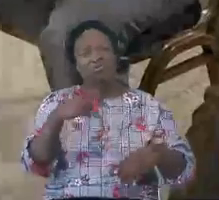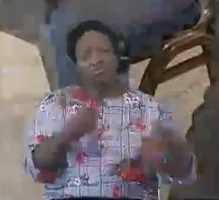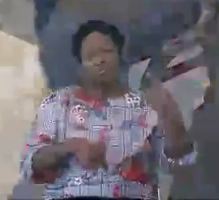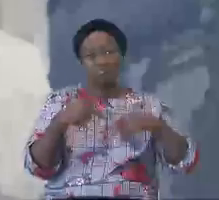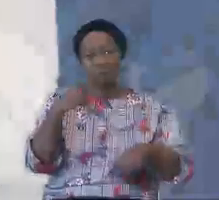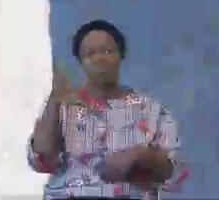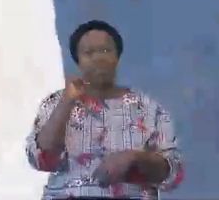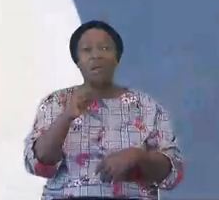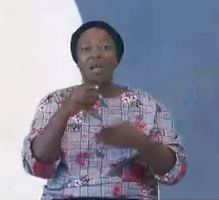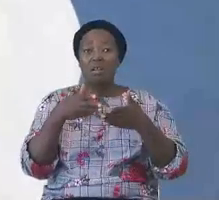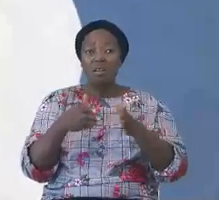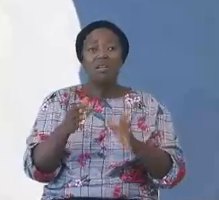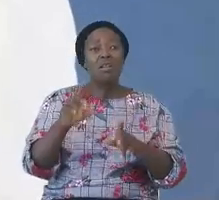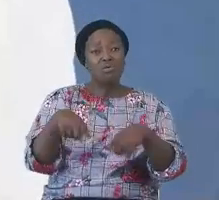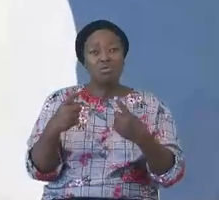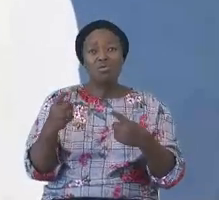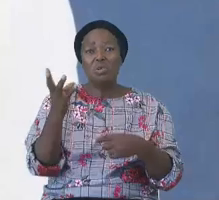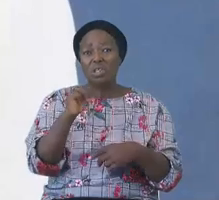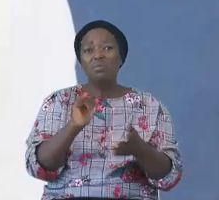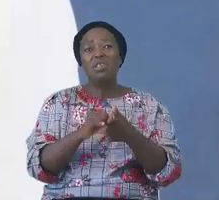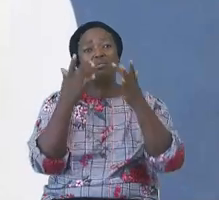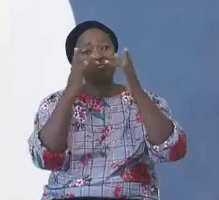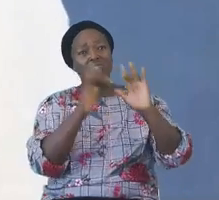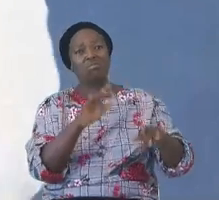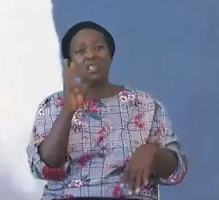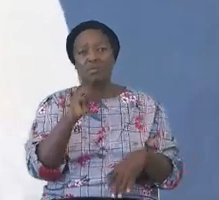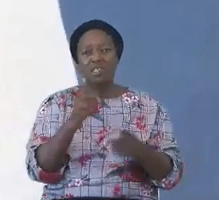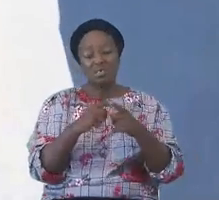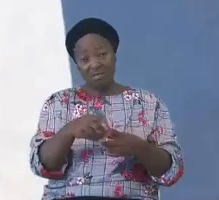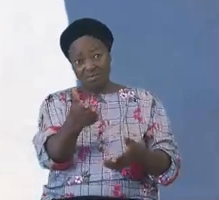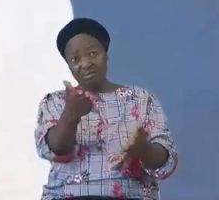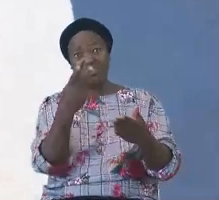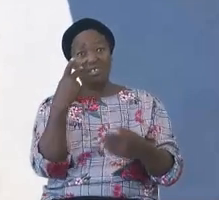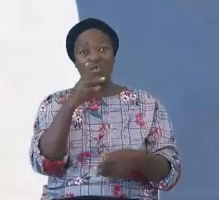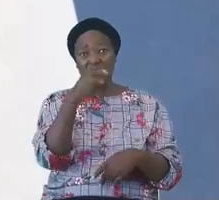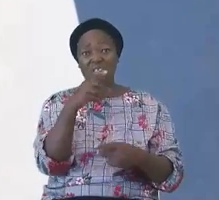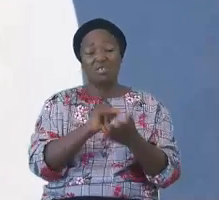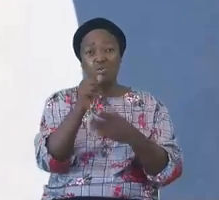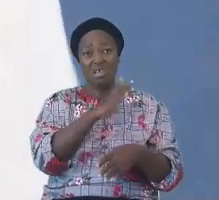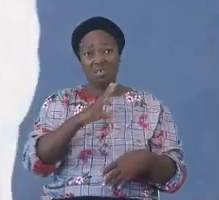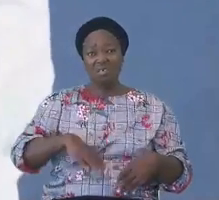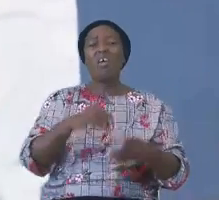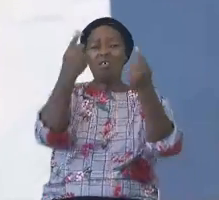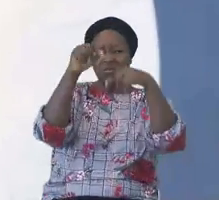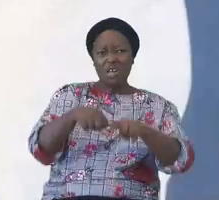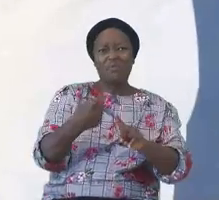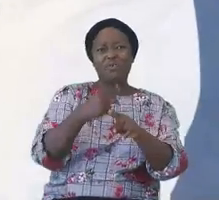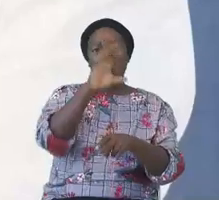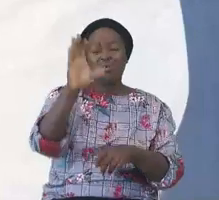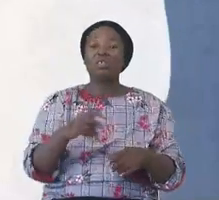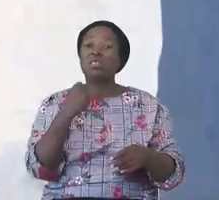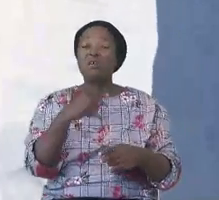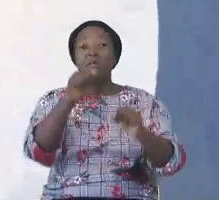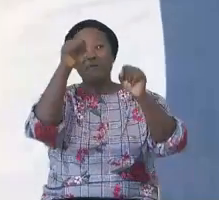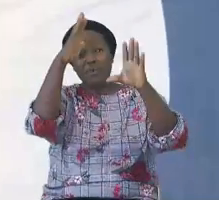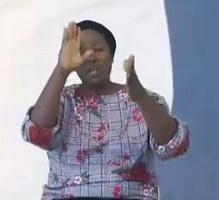sont maudits. Leur qui? Ceux qui se sont moqués de lui. Leur qui? Ceux qui se sont moqués de lui. Il